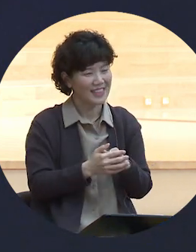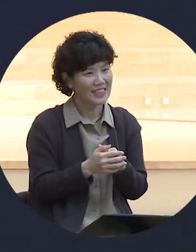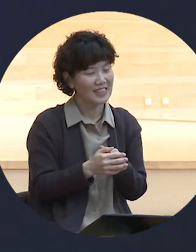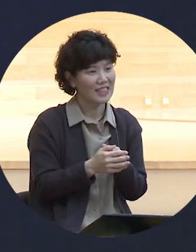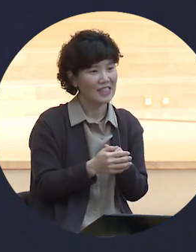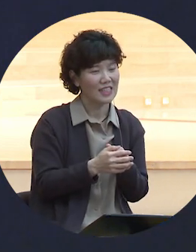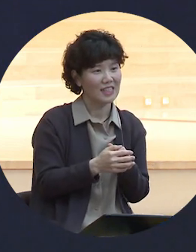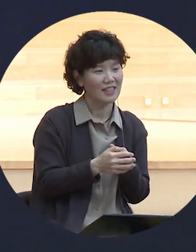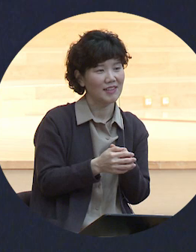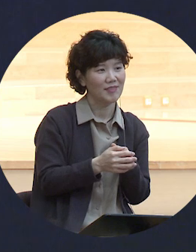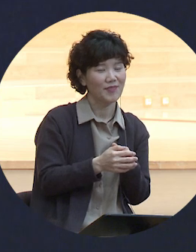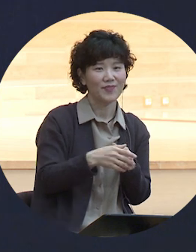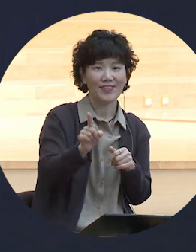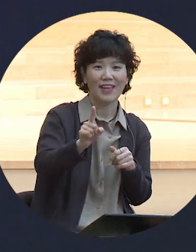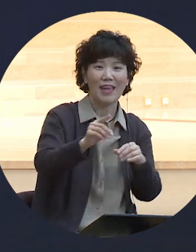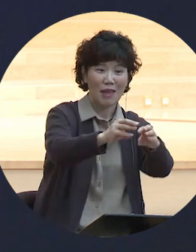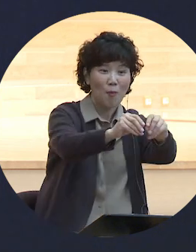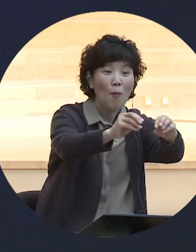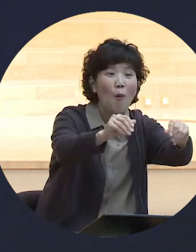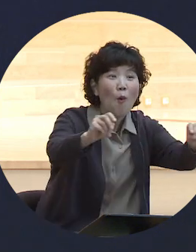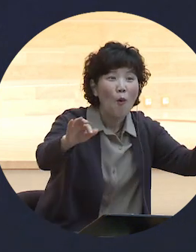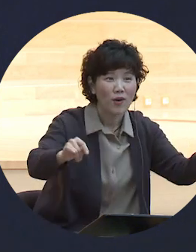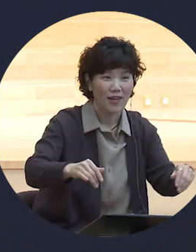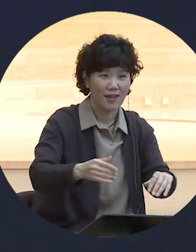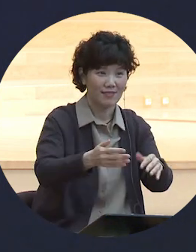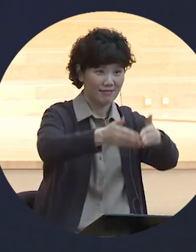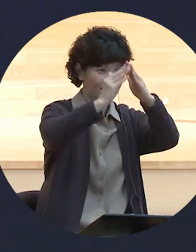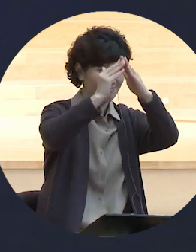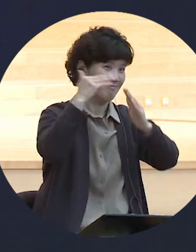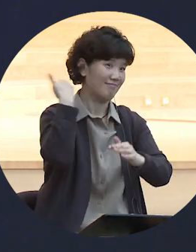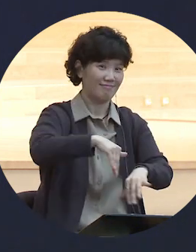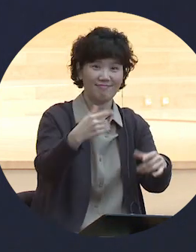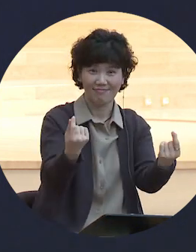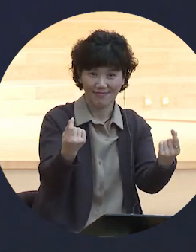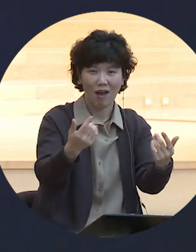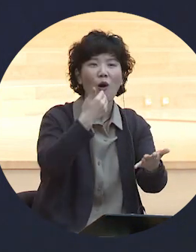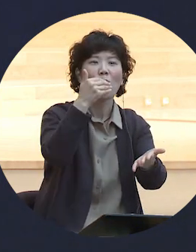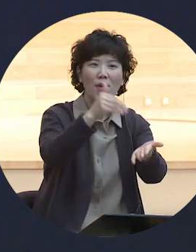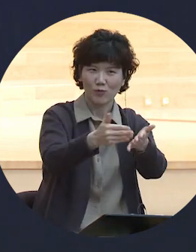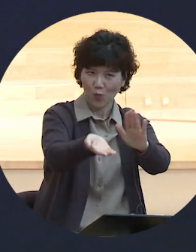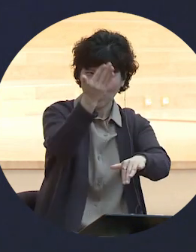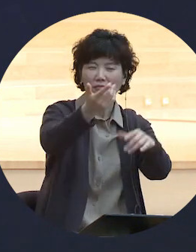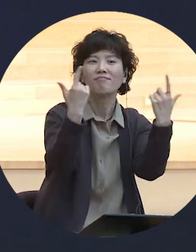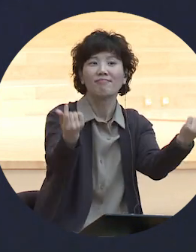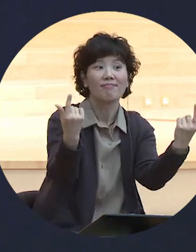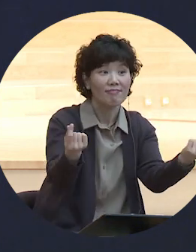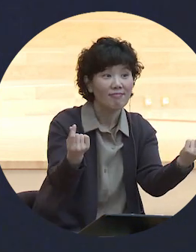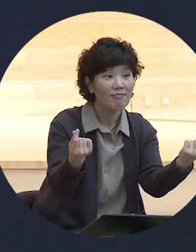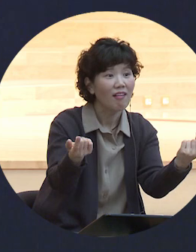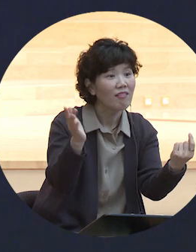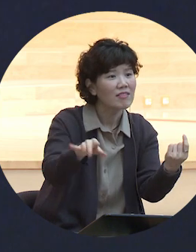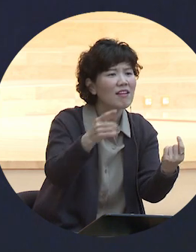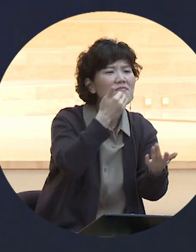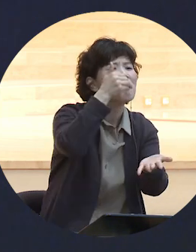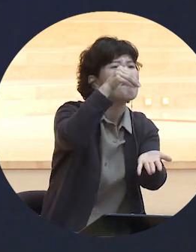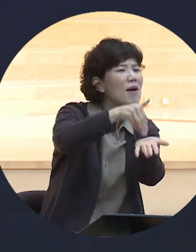그 뭐 모래사장에 세우겠나? 모래 위에 세우겠나? 반석 당연하지. 그럼 도대체 이